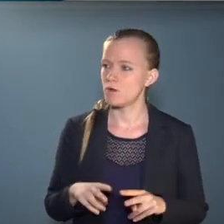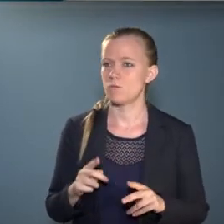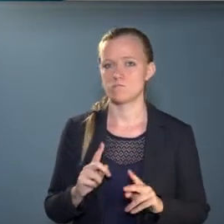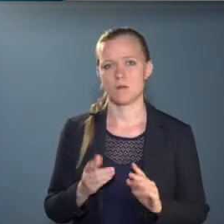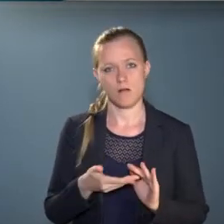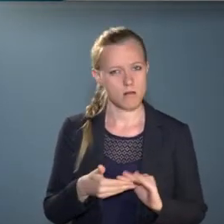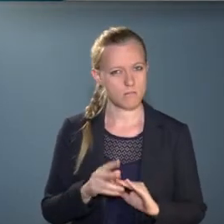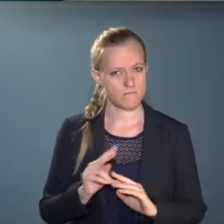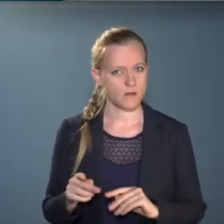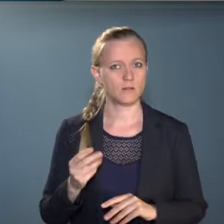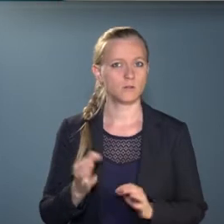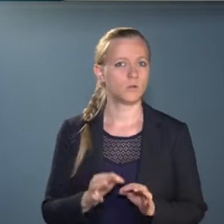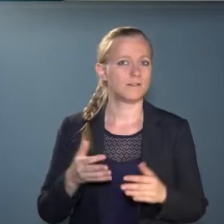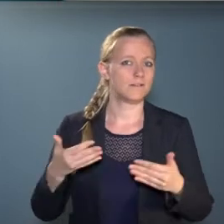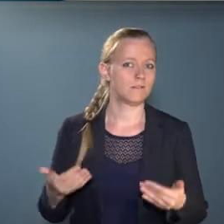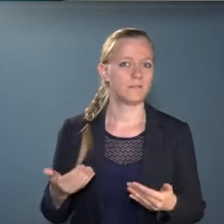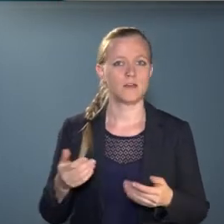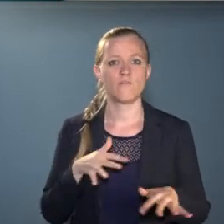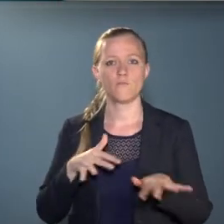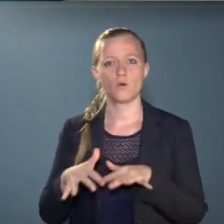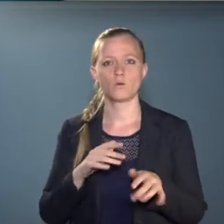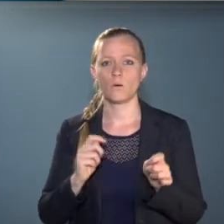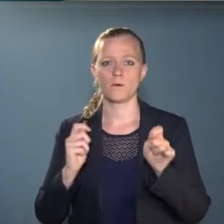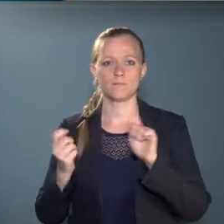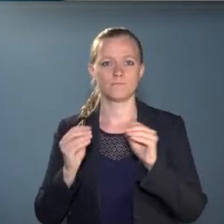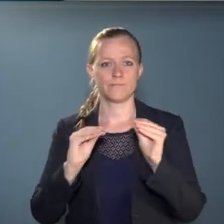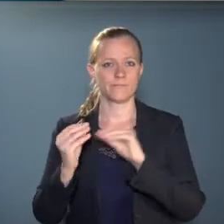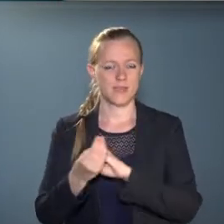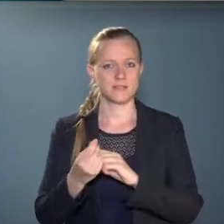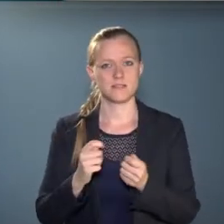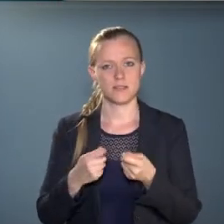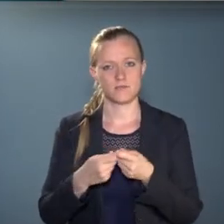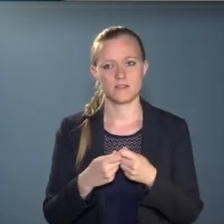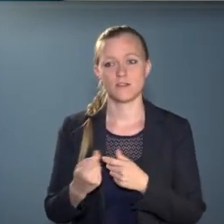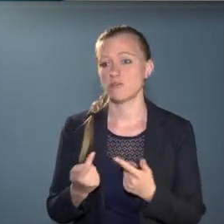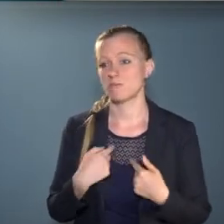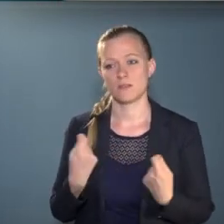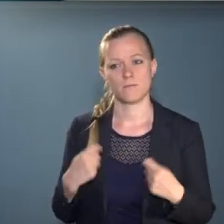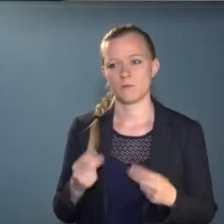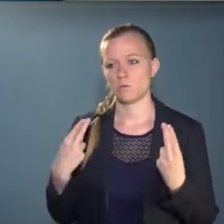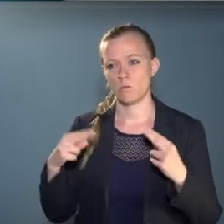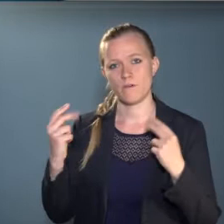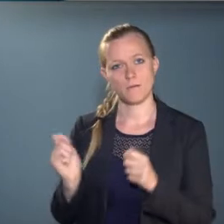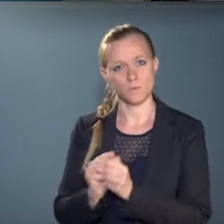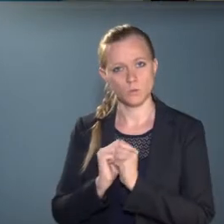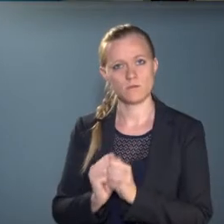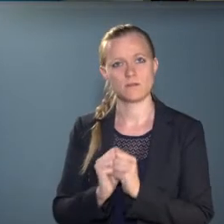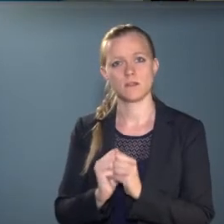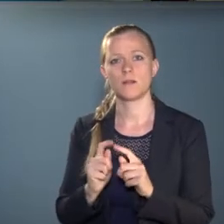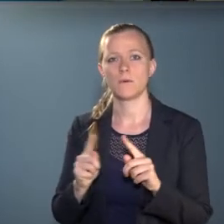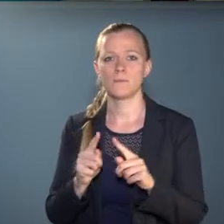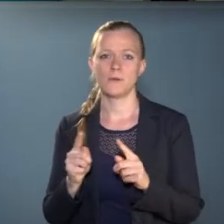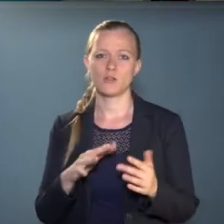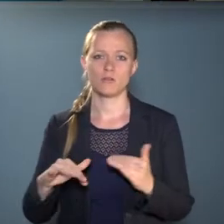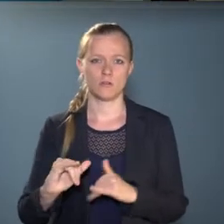módon történt-e meg a forgalom átszervezése, mint ahogy nem adjuk föl a küzdelmet egyéb fronton